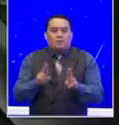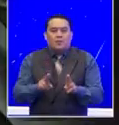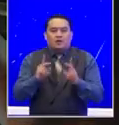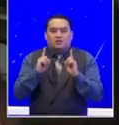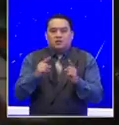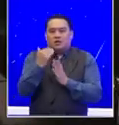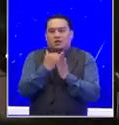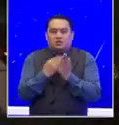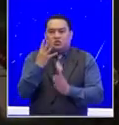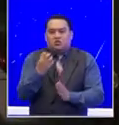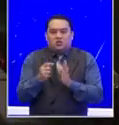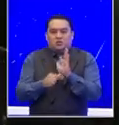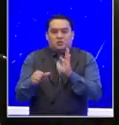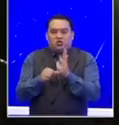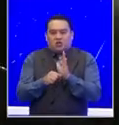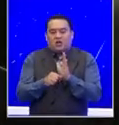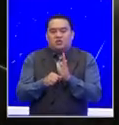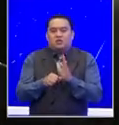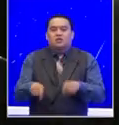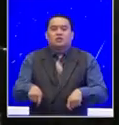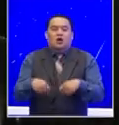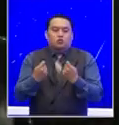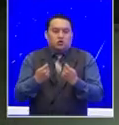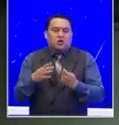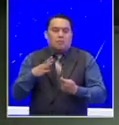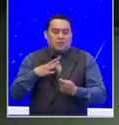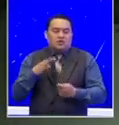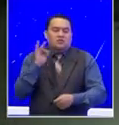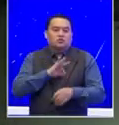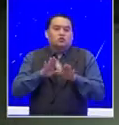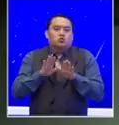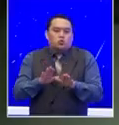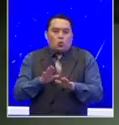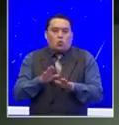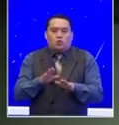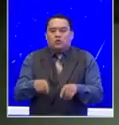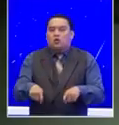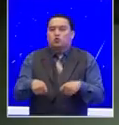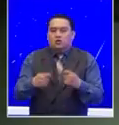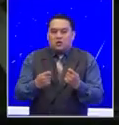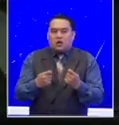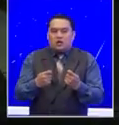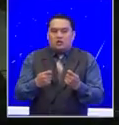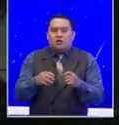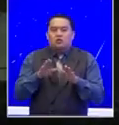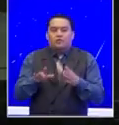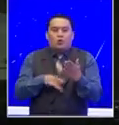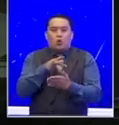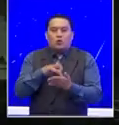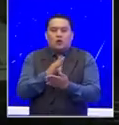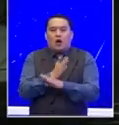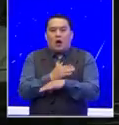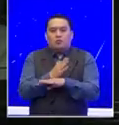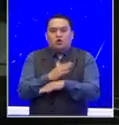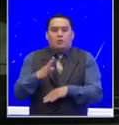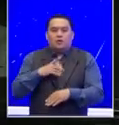согласно статье 476 Кодекса об административных правонарушениях, применяются только к злостным нарушителям. Таких только в городе Капшигай было